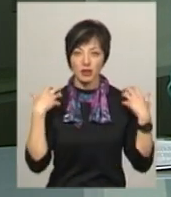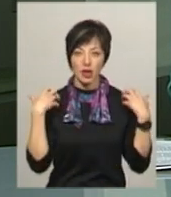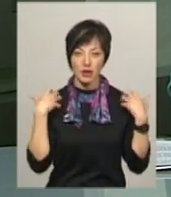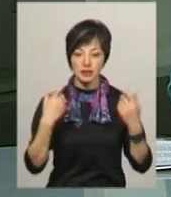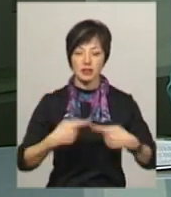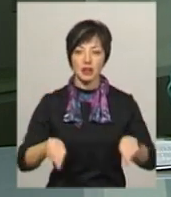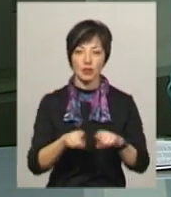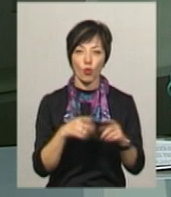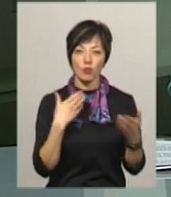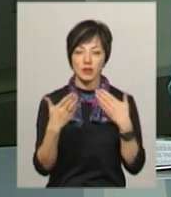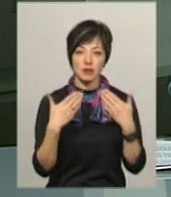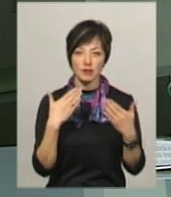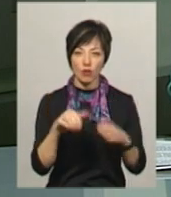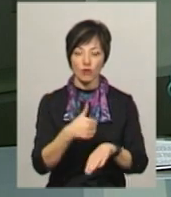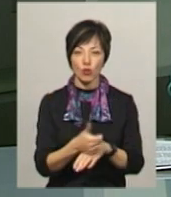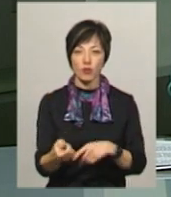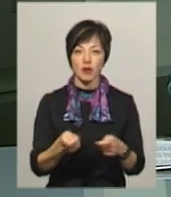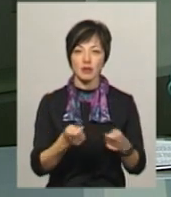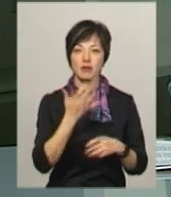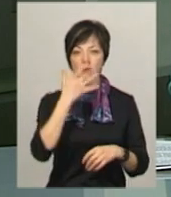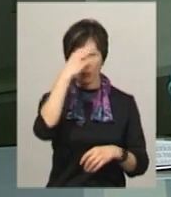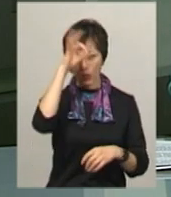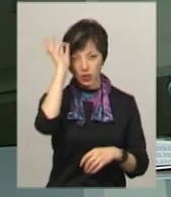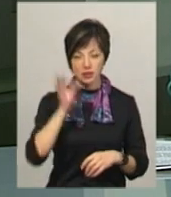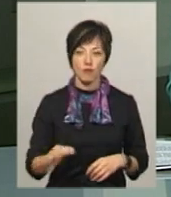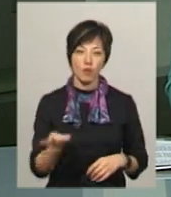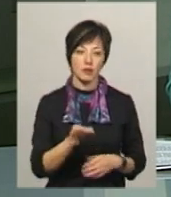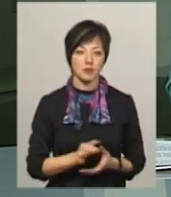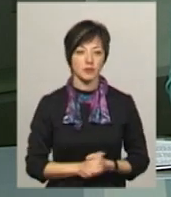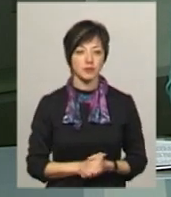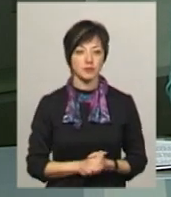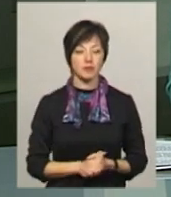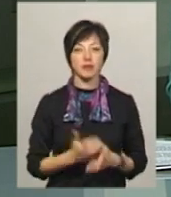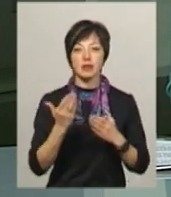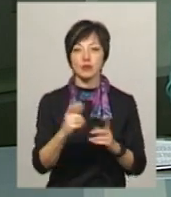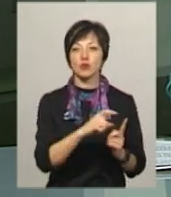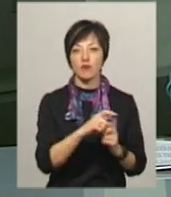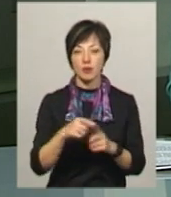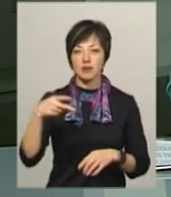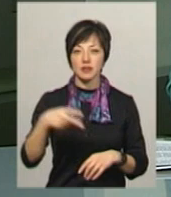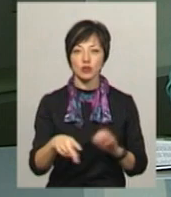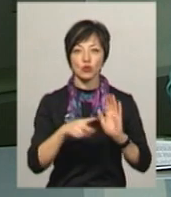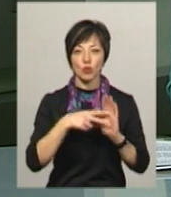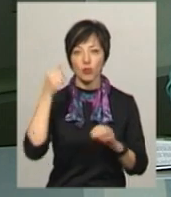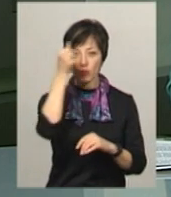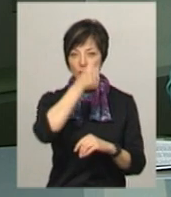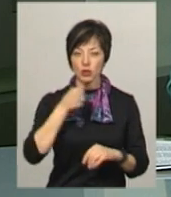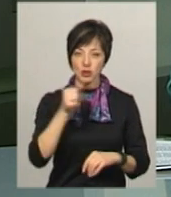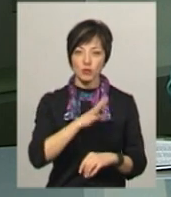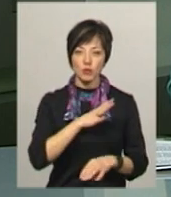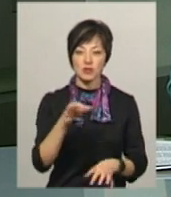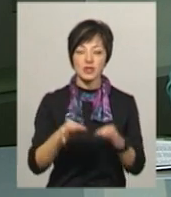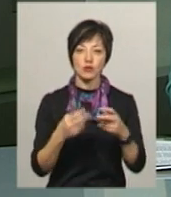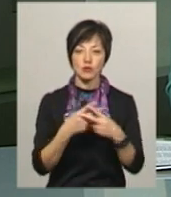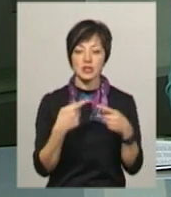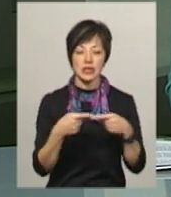начальниця сектору комунікації Головного управління Нацполіції в області Інна Глега. За її словами, у 2007 році він був засуджений